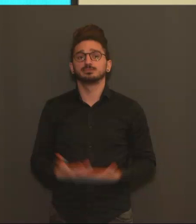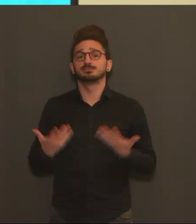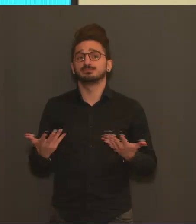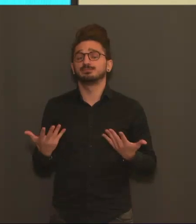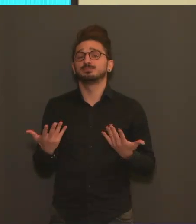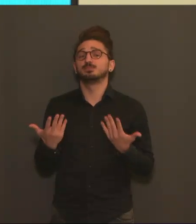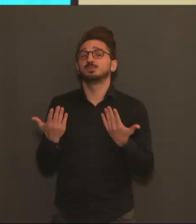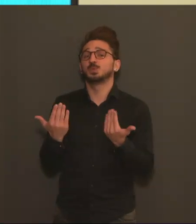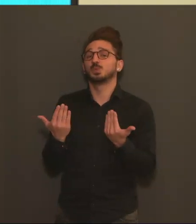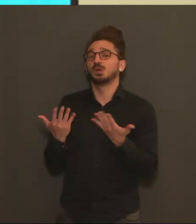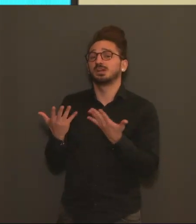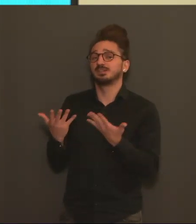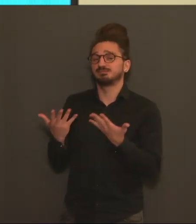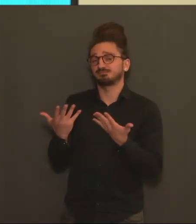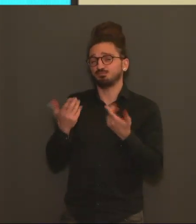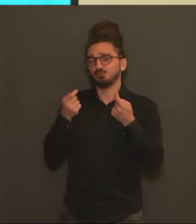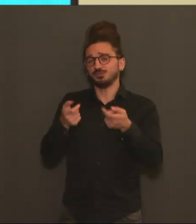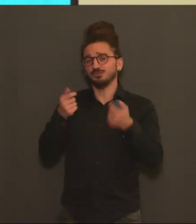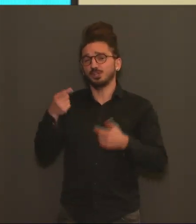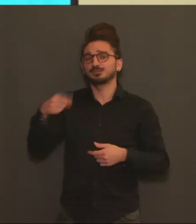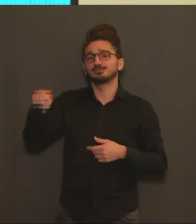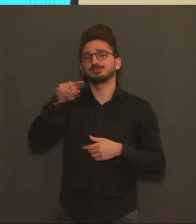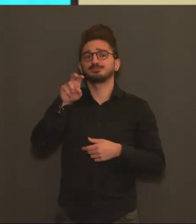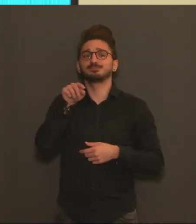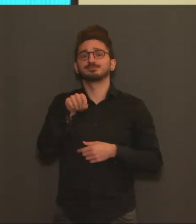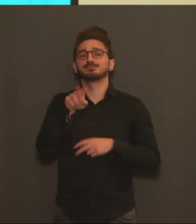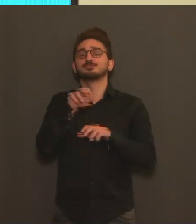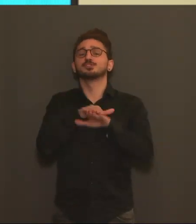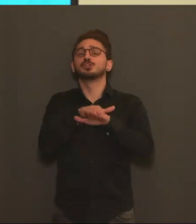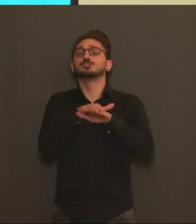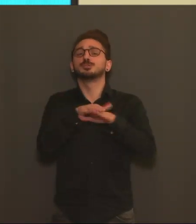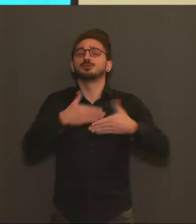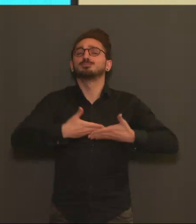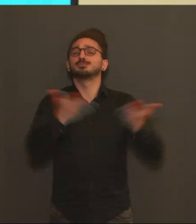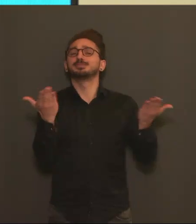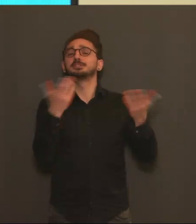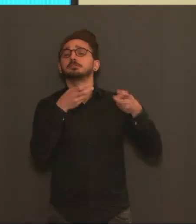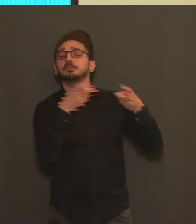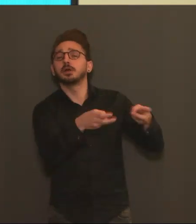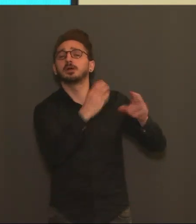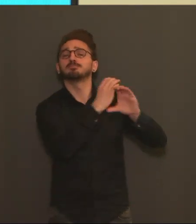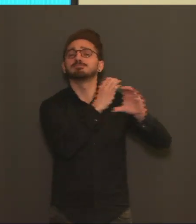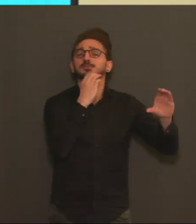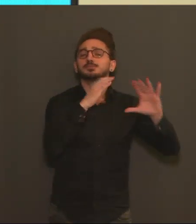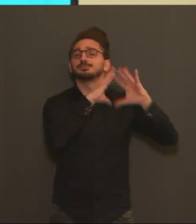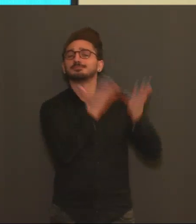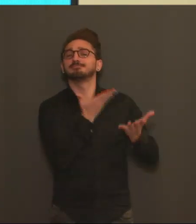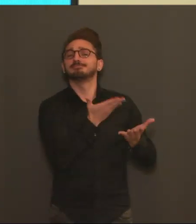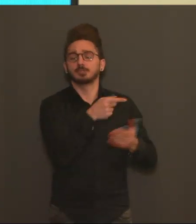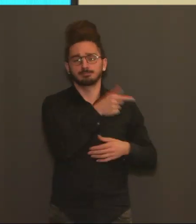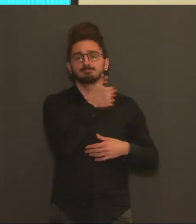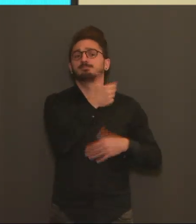commun peuvent être à moindre risque qu'un covoiturage pris à la légère dans une voiture peu aérée.